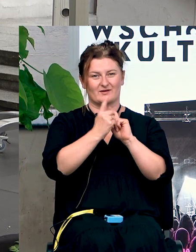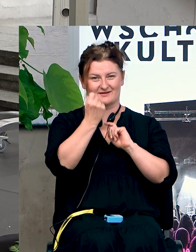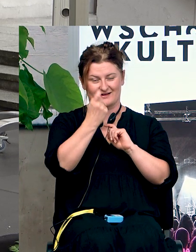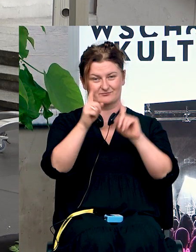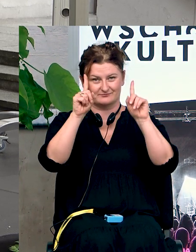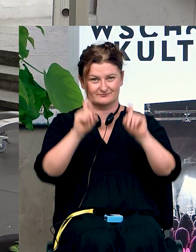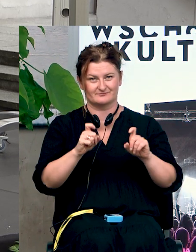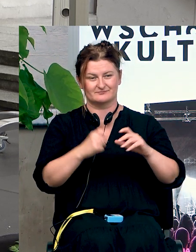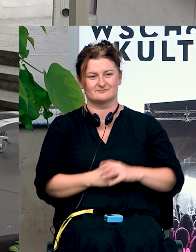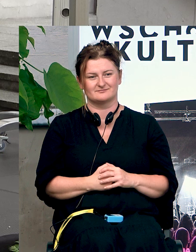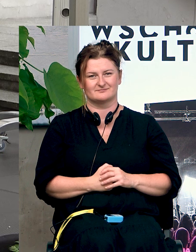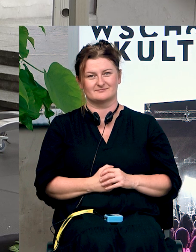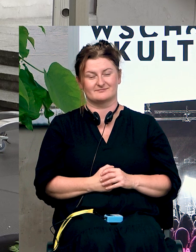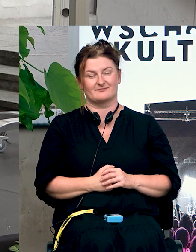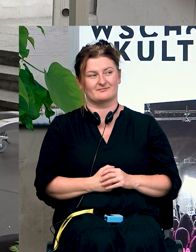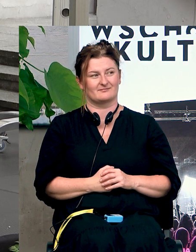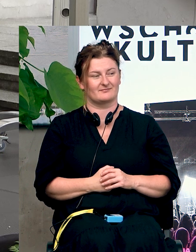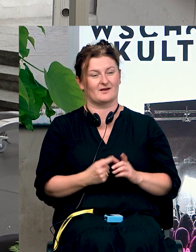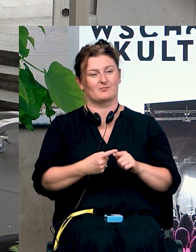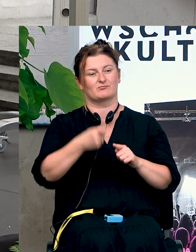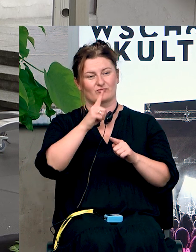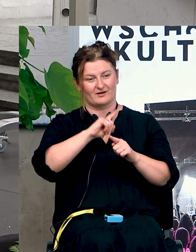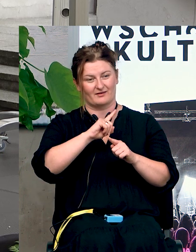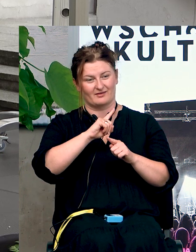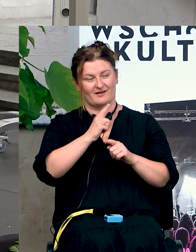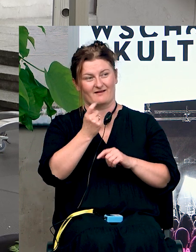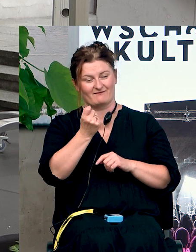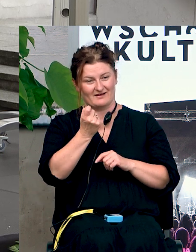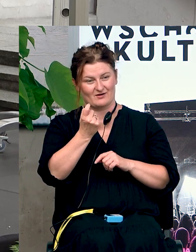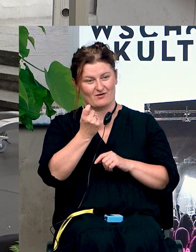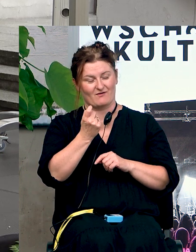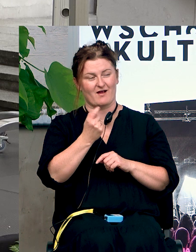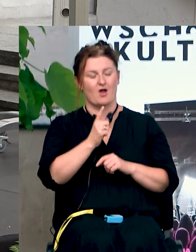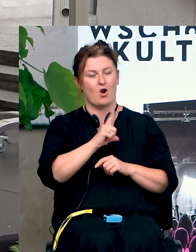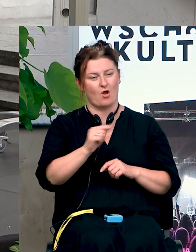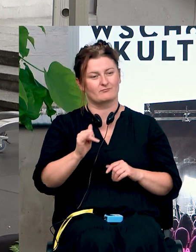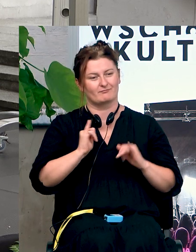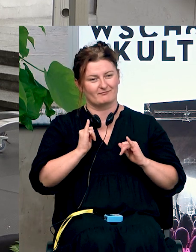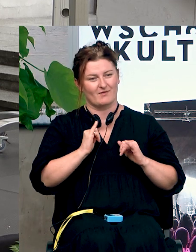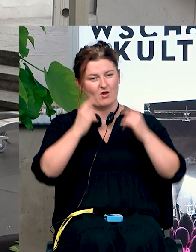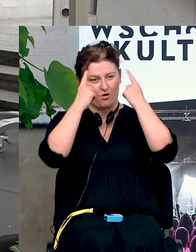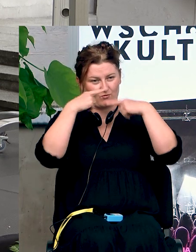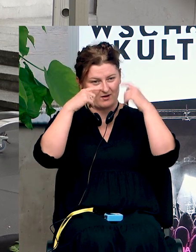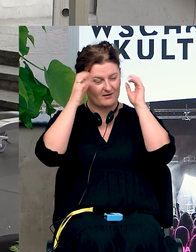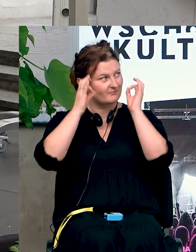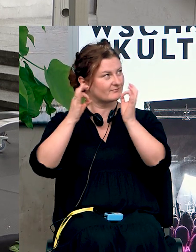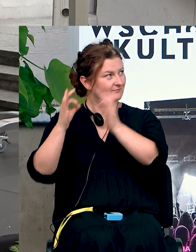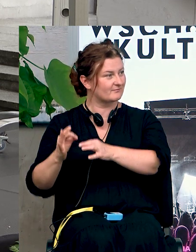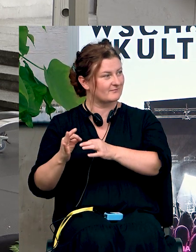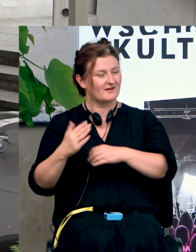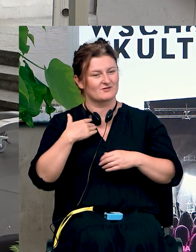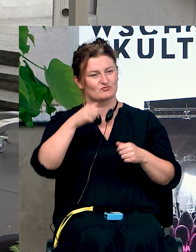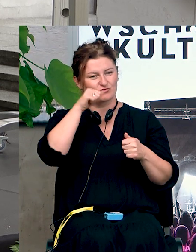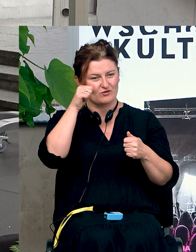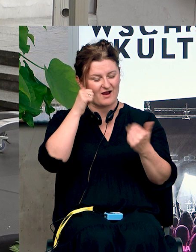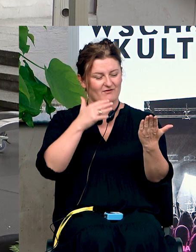się rozpocznie, ale zanim zabiorę te chwilę, to na wszelki wypadek zdejmę okulary, bo mam tutaj